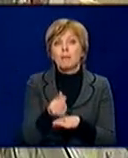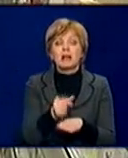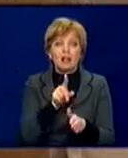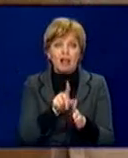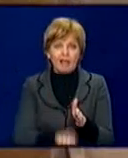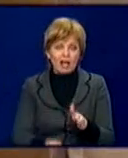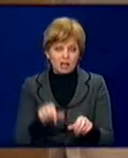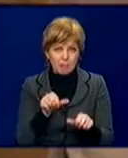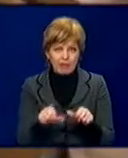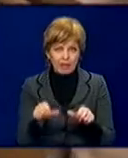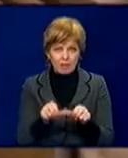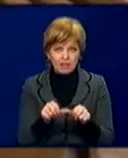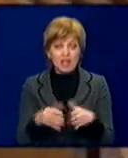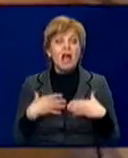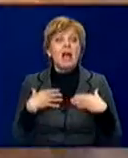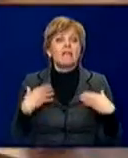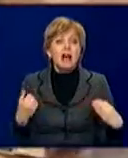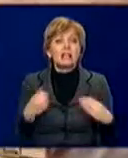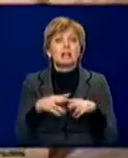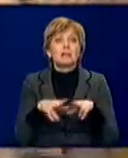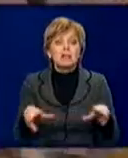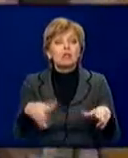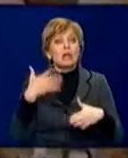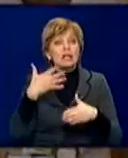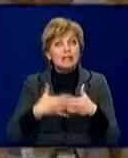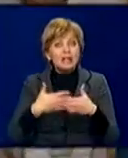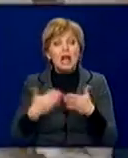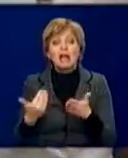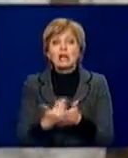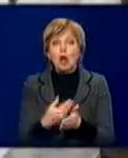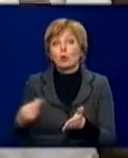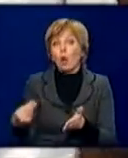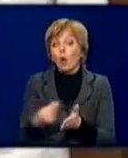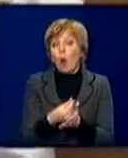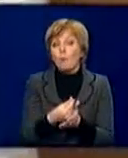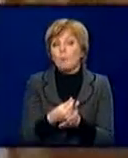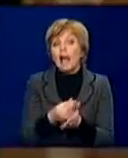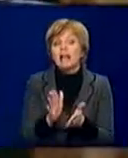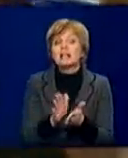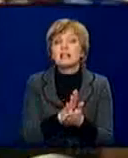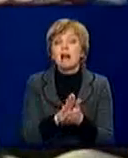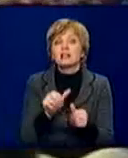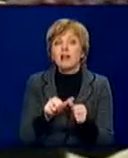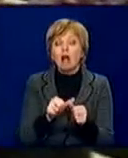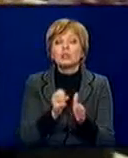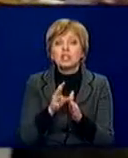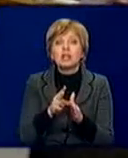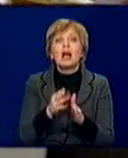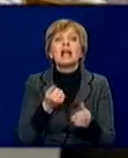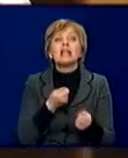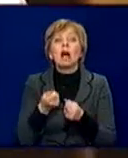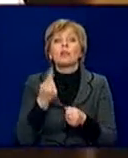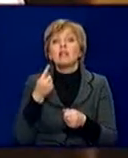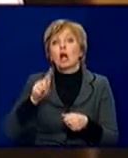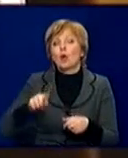medikaments. Veselības ministrija izrēķinājusi, ka jaunā kompensējamo zāļu izrakstīšanas sistēma varētu ietaupīt 1,7